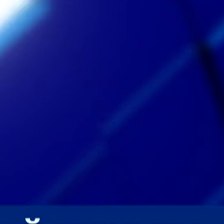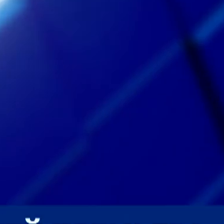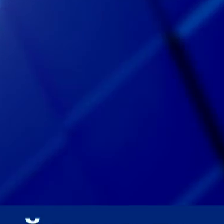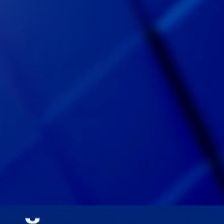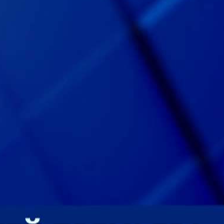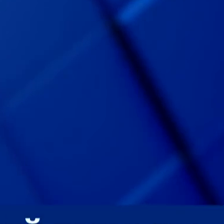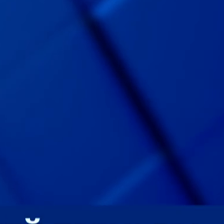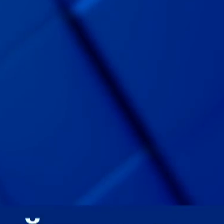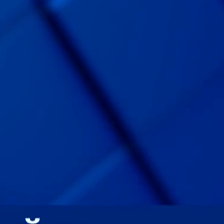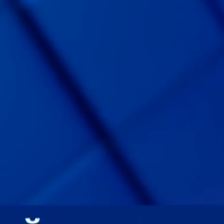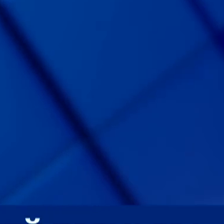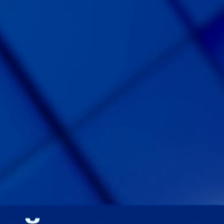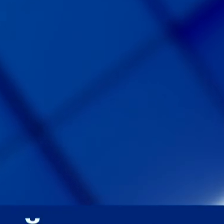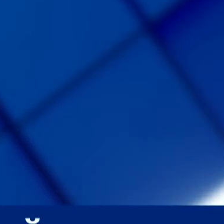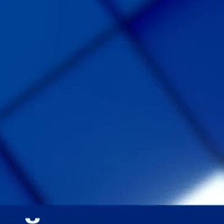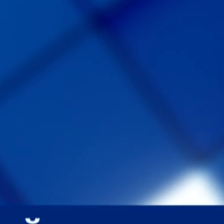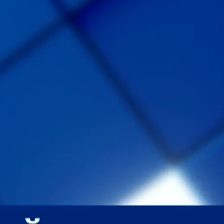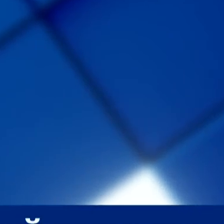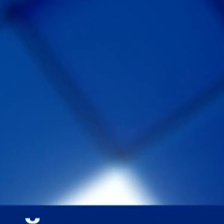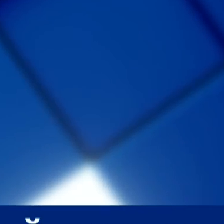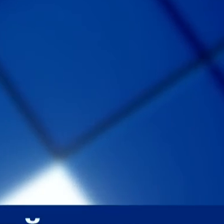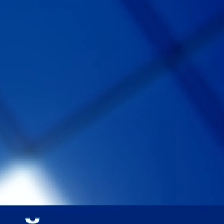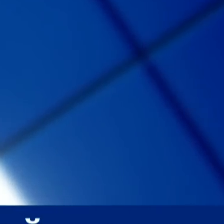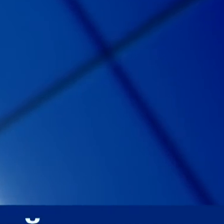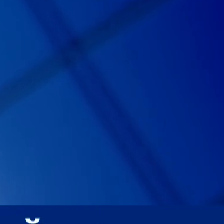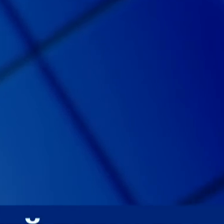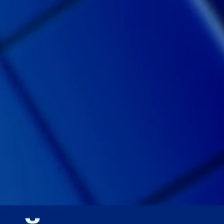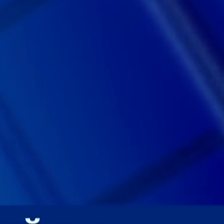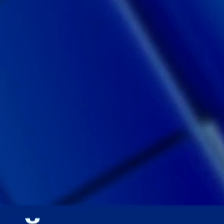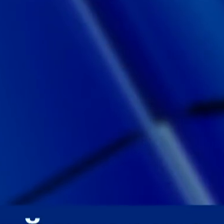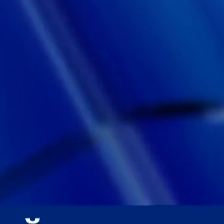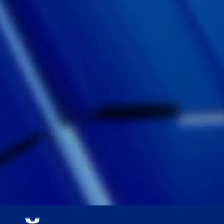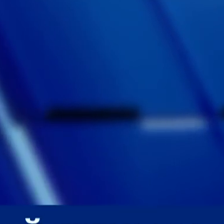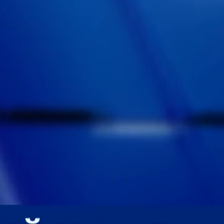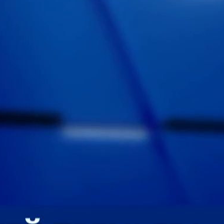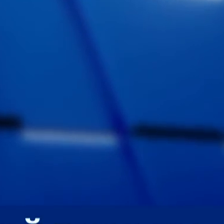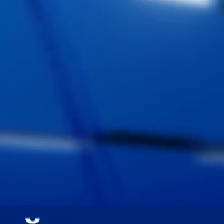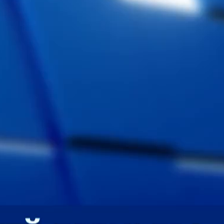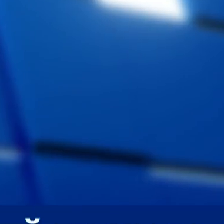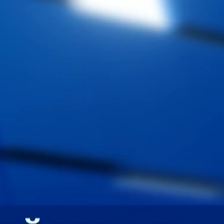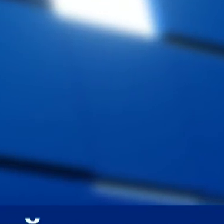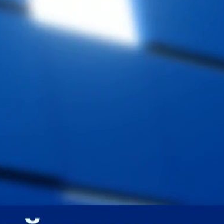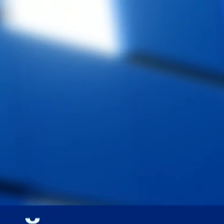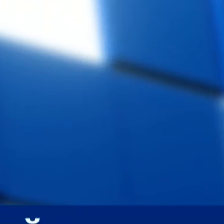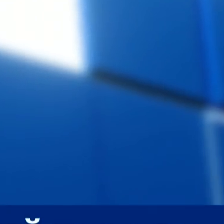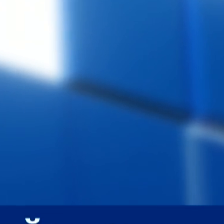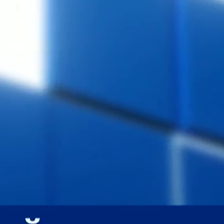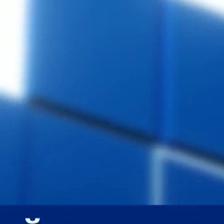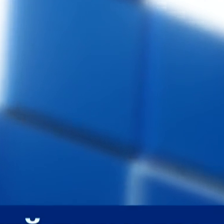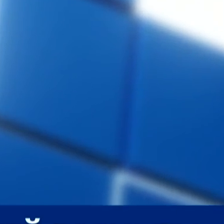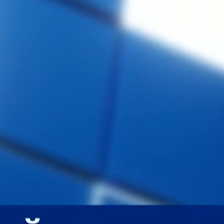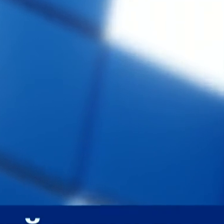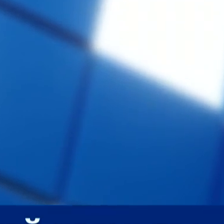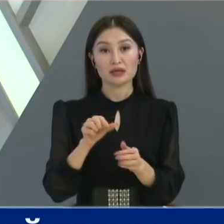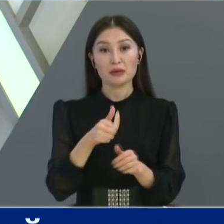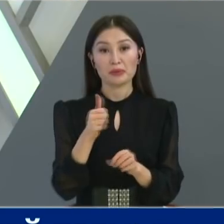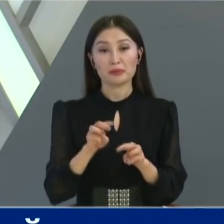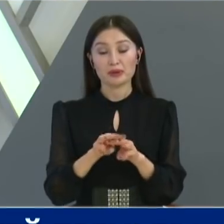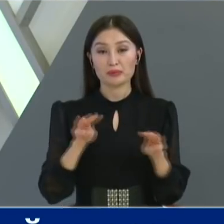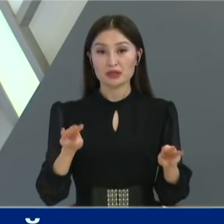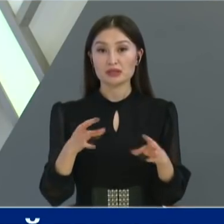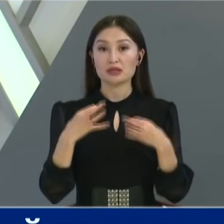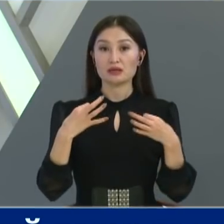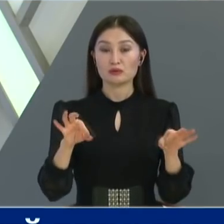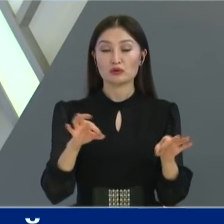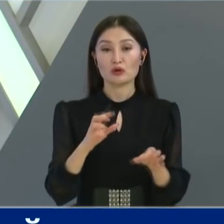которому в соответствии с конституционным законом о правительстве Кыргызской Республики от исполнения обязанностей премьер-министра